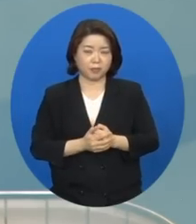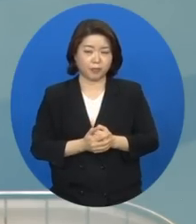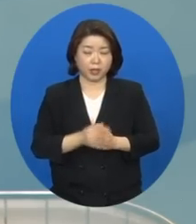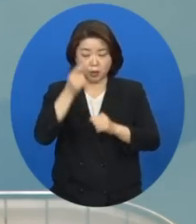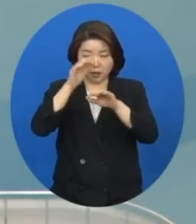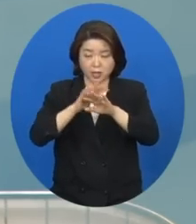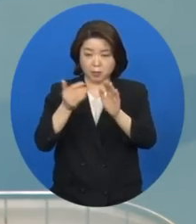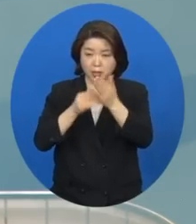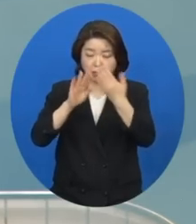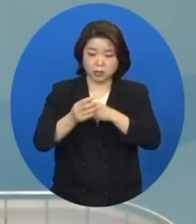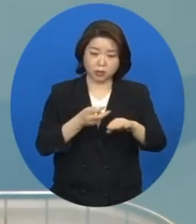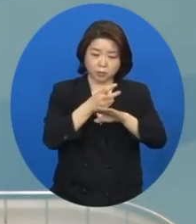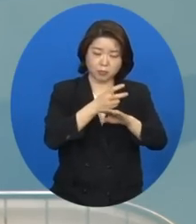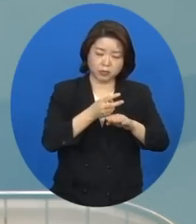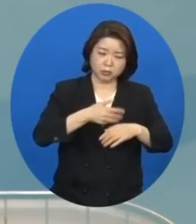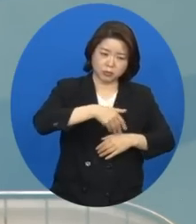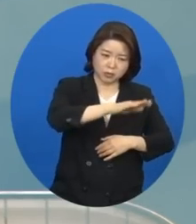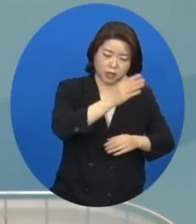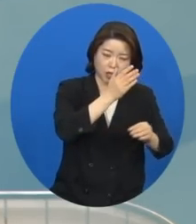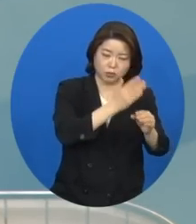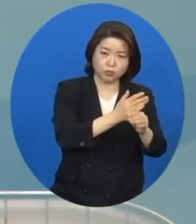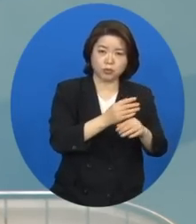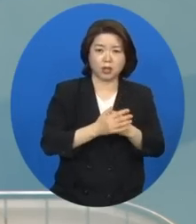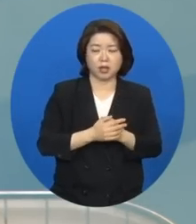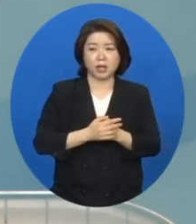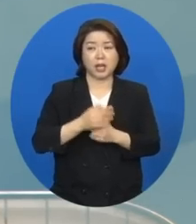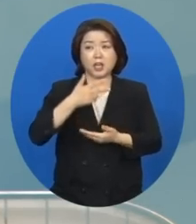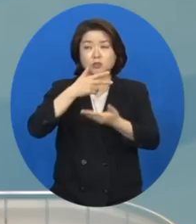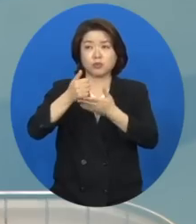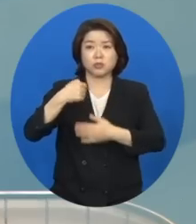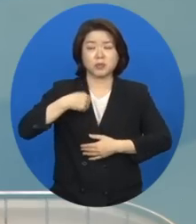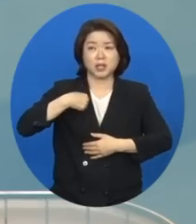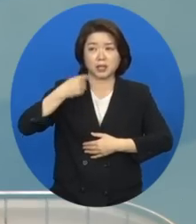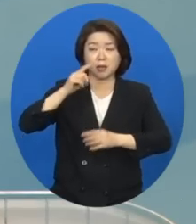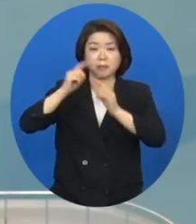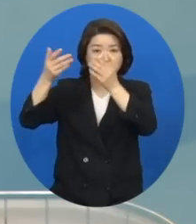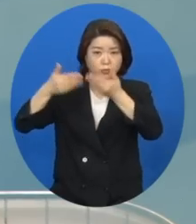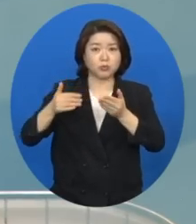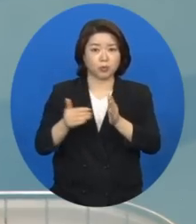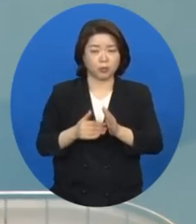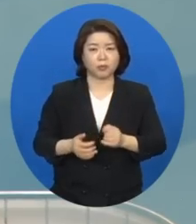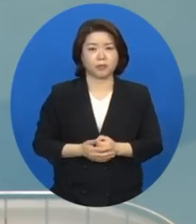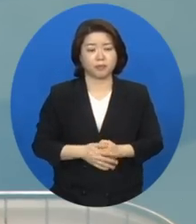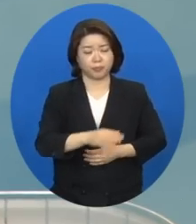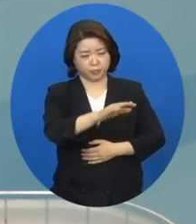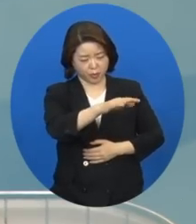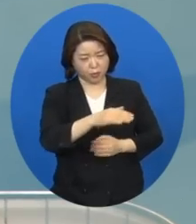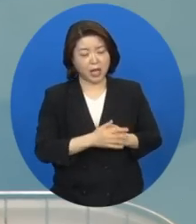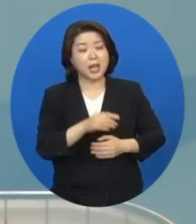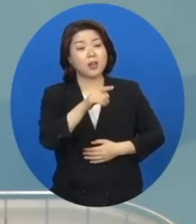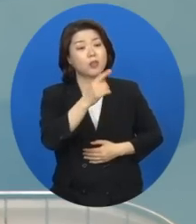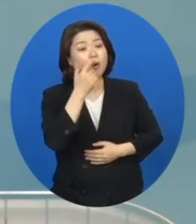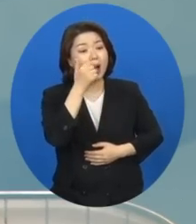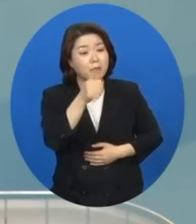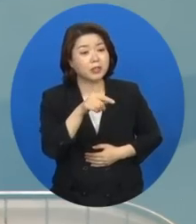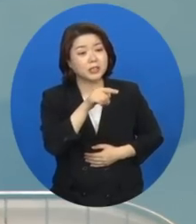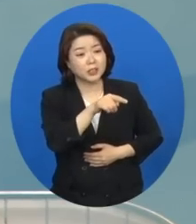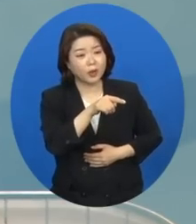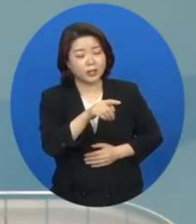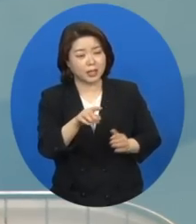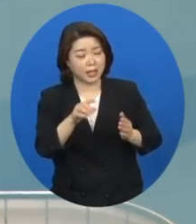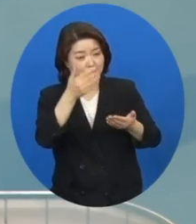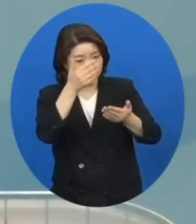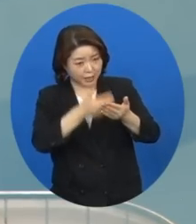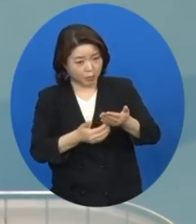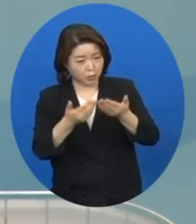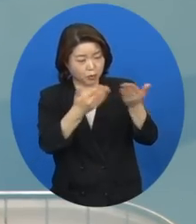돌아가는데 주님께서 저에게 이렇게 말씀하시는 거예요. 동혁아, 너희 아버지가 너에게